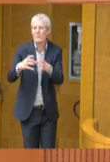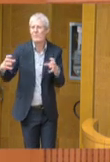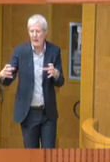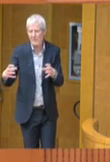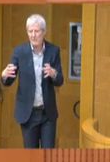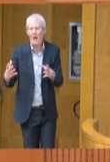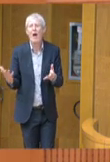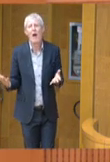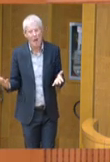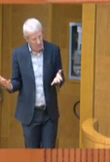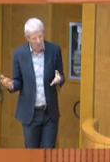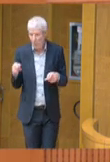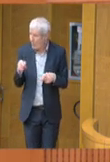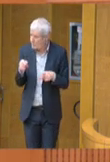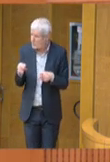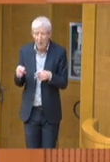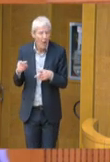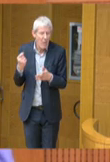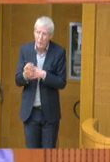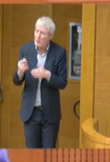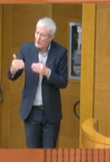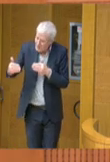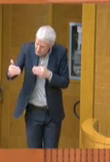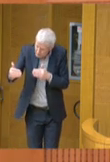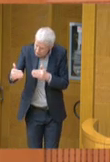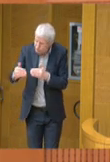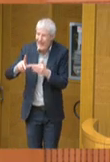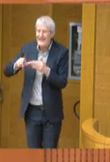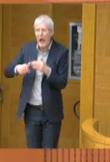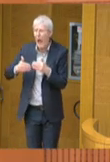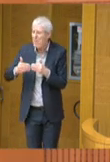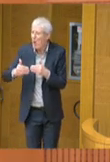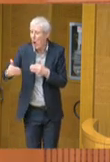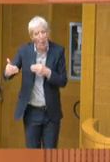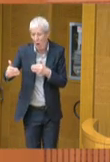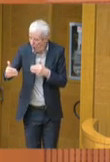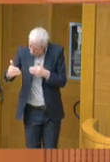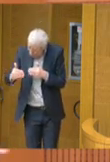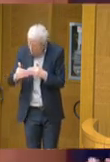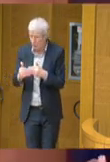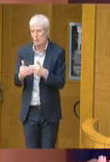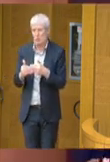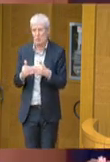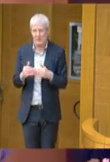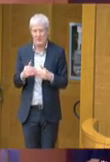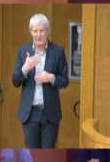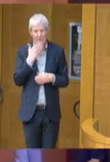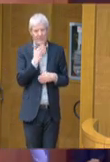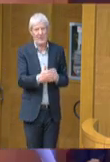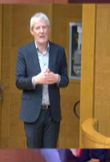loro è fondamentale la riduzione di questo... di questo tempo, insomma. Grazie, scusate.